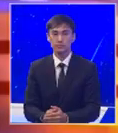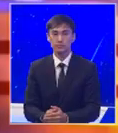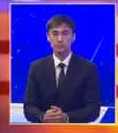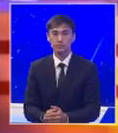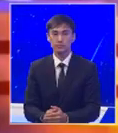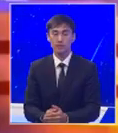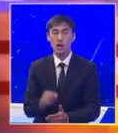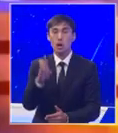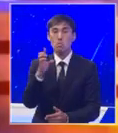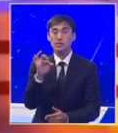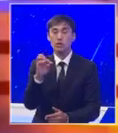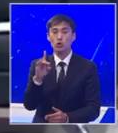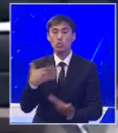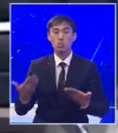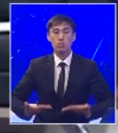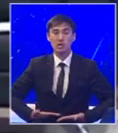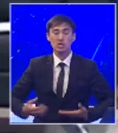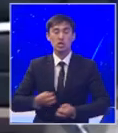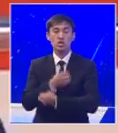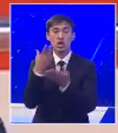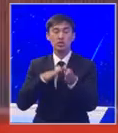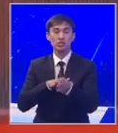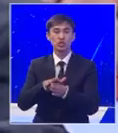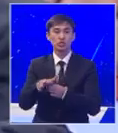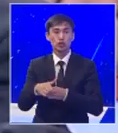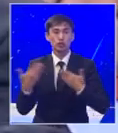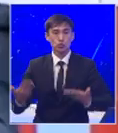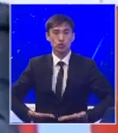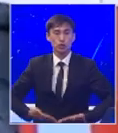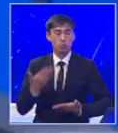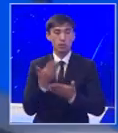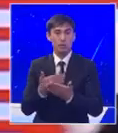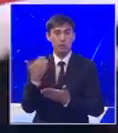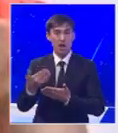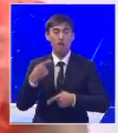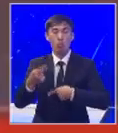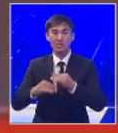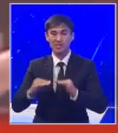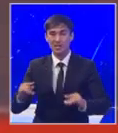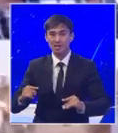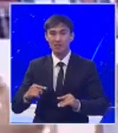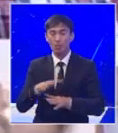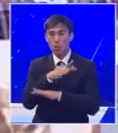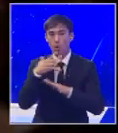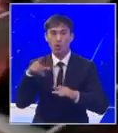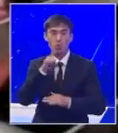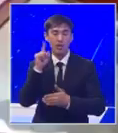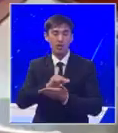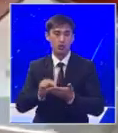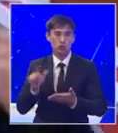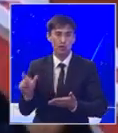песенку ran back прожил яркую и насыщенную жизнь ставшую примером для его последователей а потому многие молодые журналисты